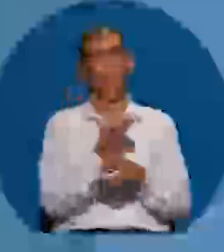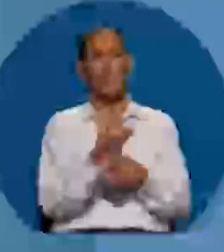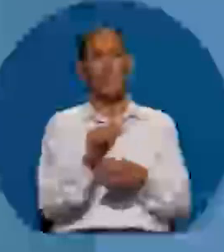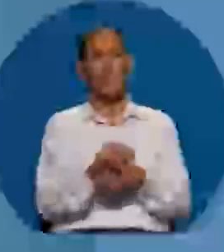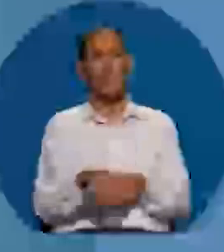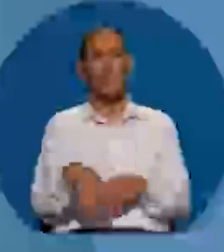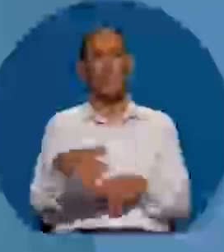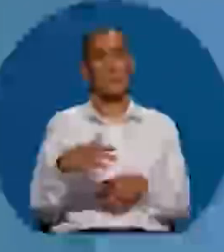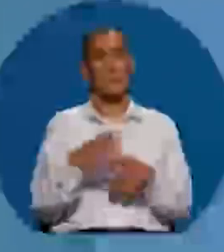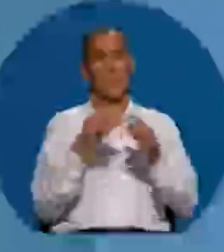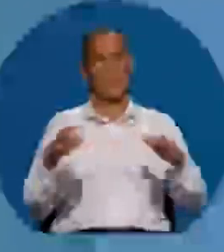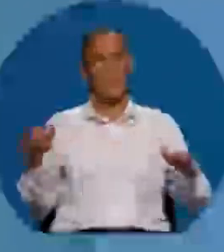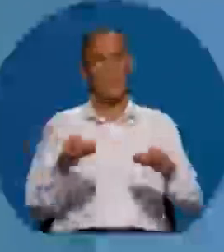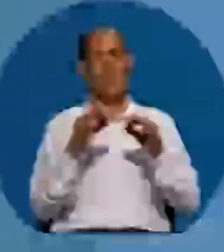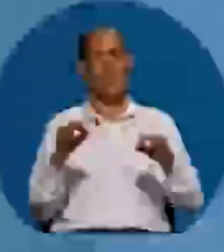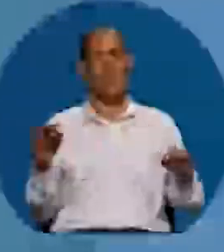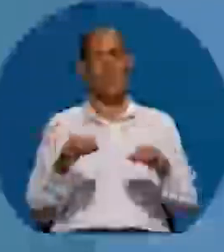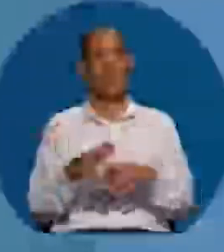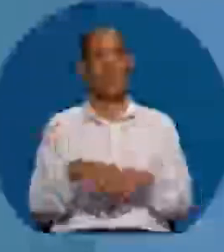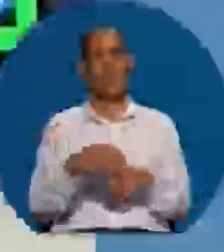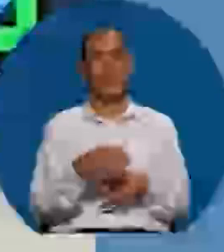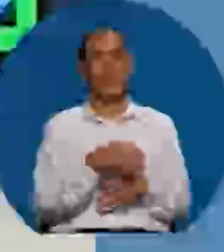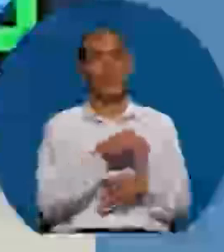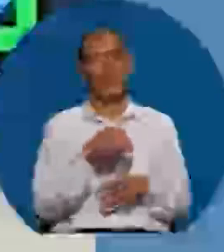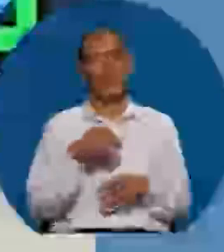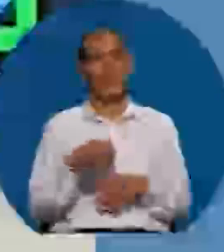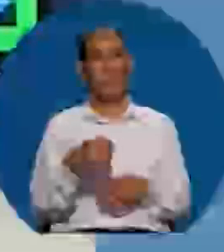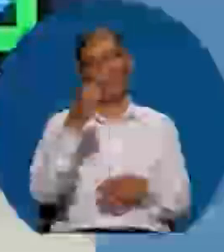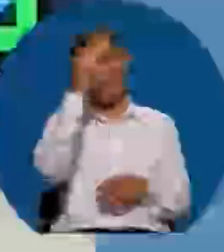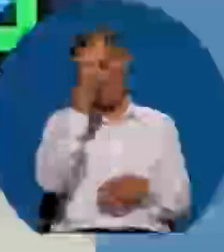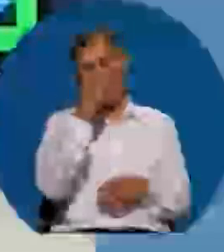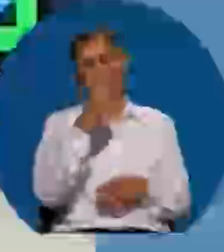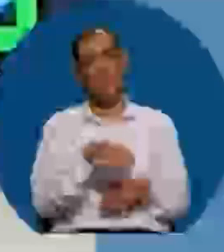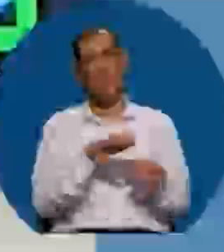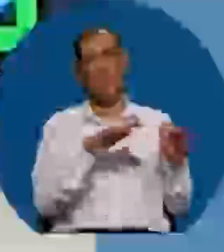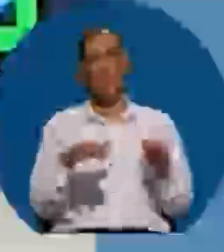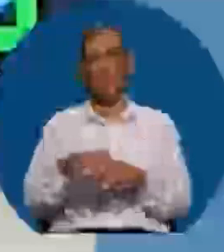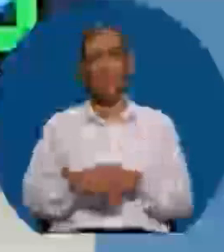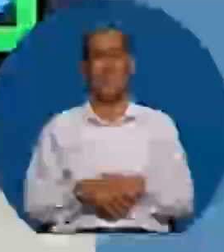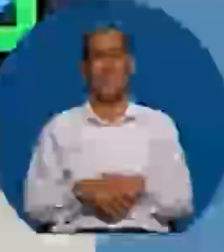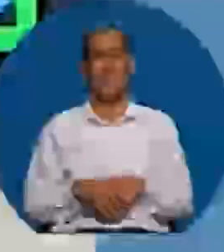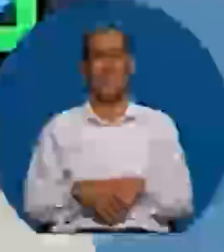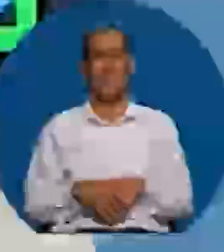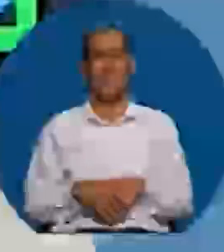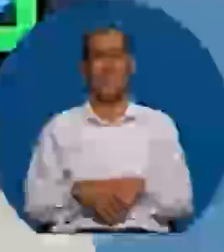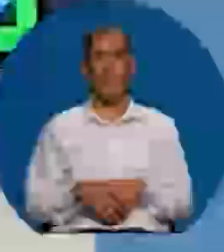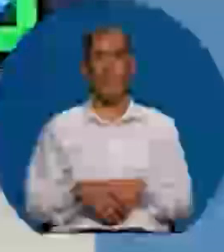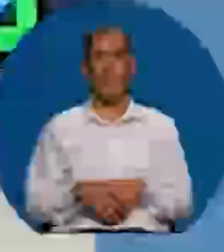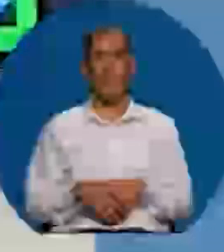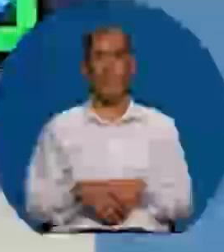оқуды үйретеді. Міне соның ұшында қосықта шайырымыз ұстазларға өзінің міндетшілігін білдіріп